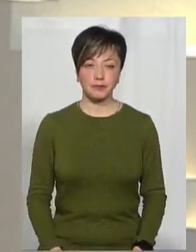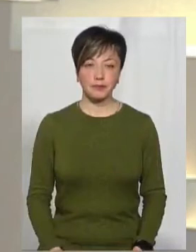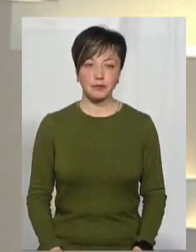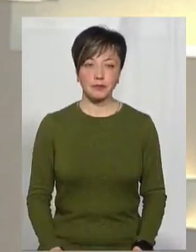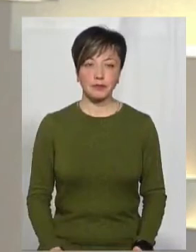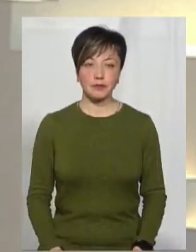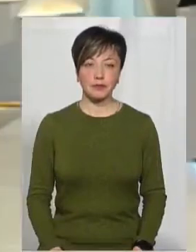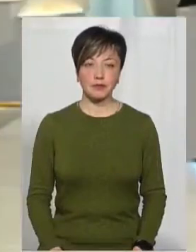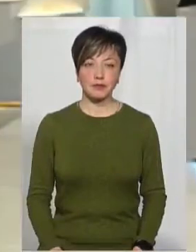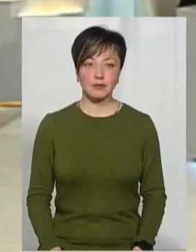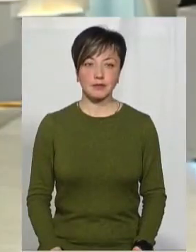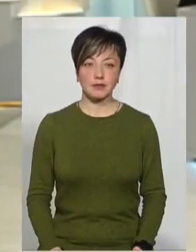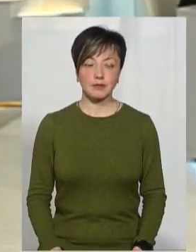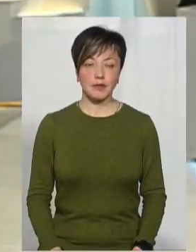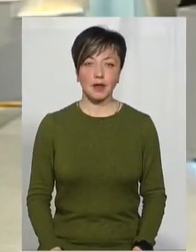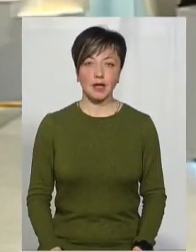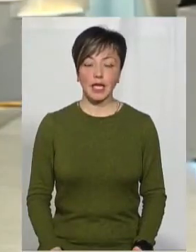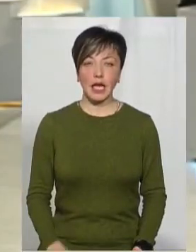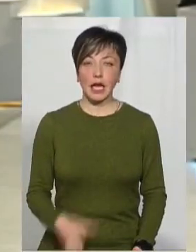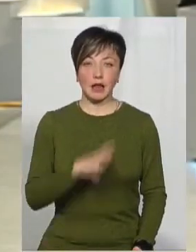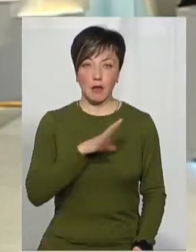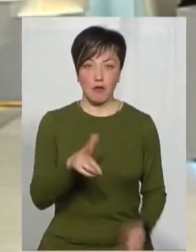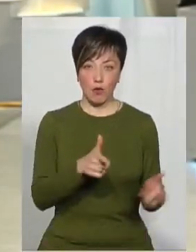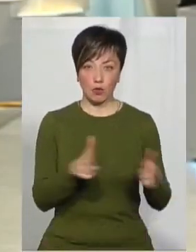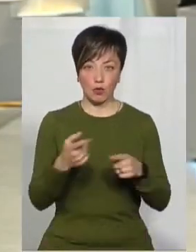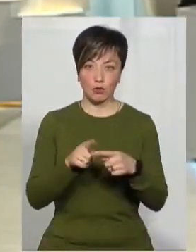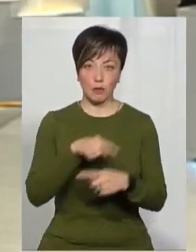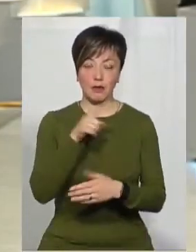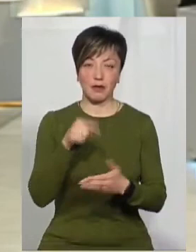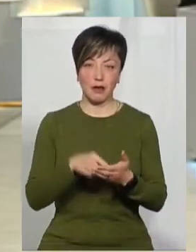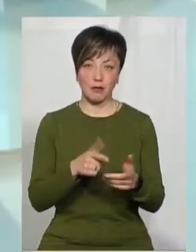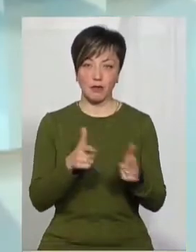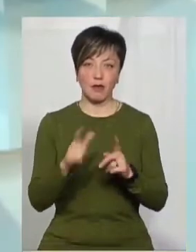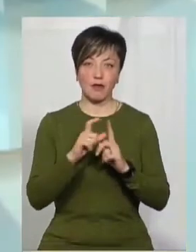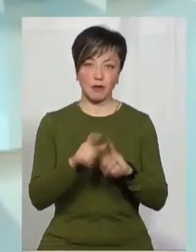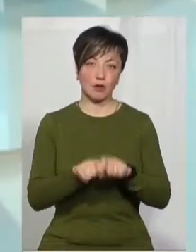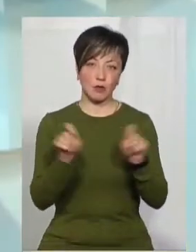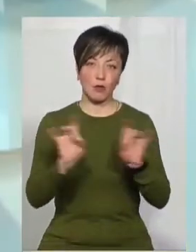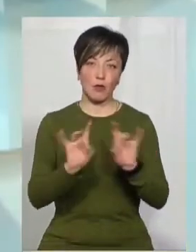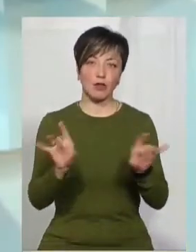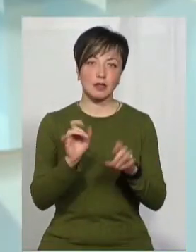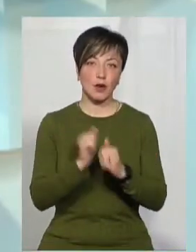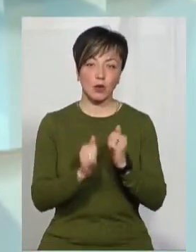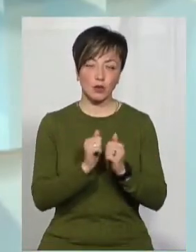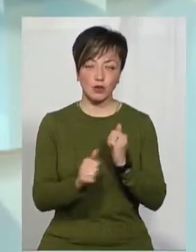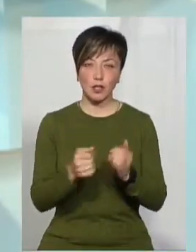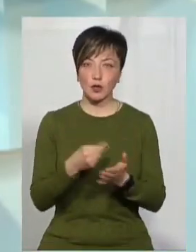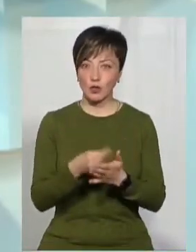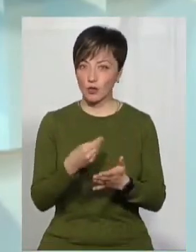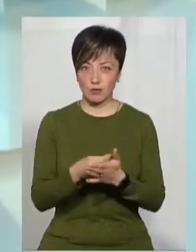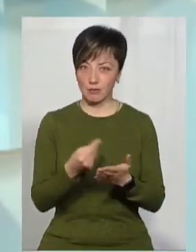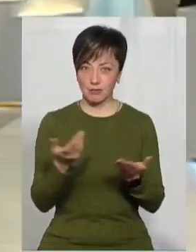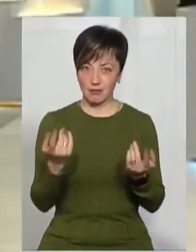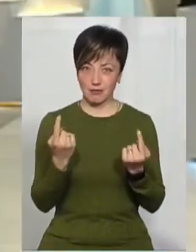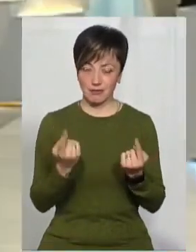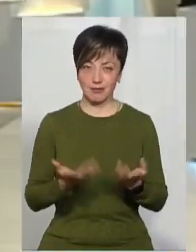ну, так, окей, я готовий, я можу, да, я, ну, не був готовий до цього питання, я можу підготувати відповідь, розгорнути і пояснити за кожну цифру, що там було. Суми так,